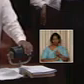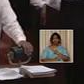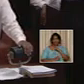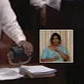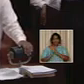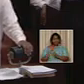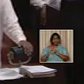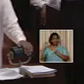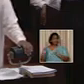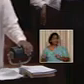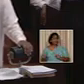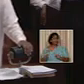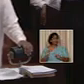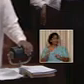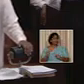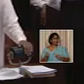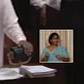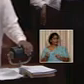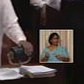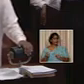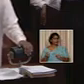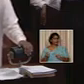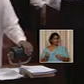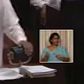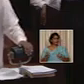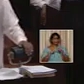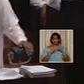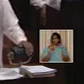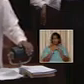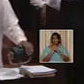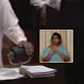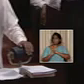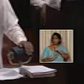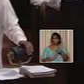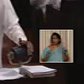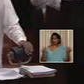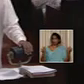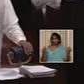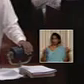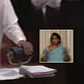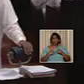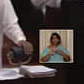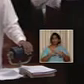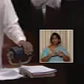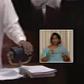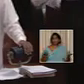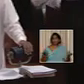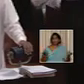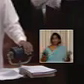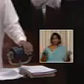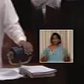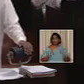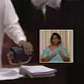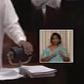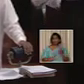ඇයි මන්ත්‍රීවරයාට ඒ වගේ ඒ සාපේක්ෂව ඒ සමානුපාතික දඩයක් ගැහුවේ නැත්තේ මොකද මේකට හේතුව කවුද මේ